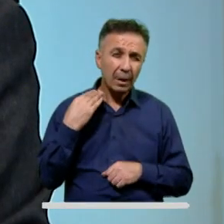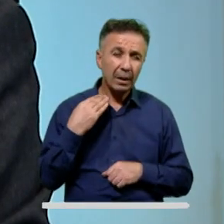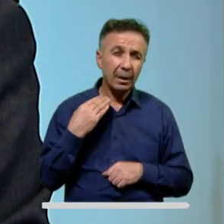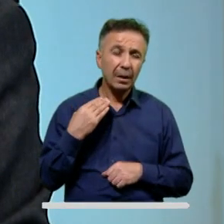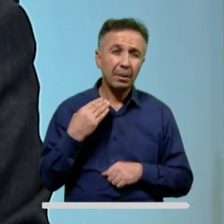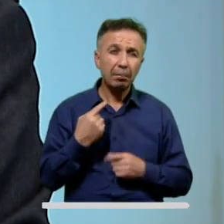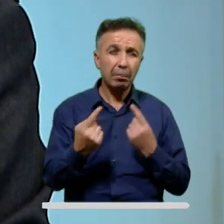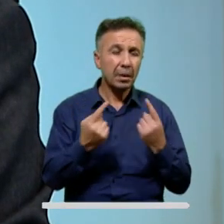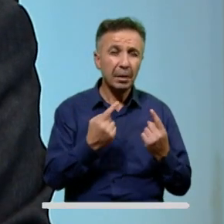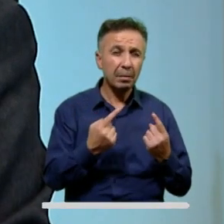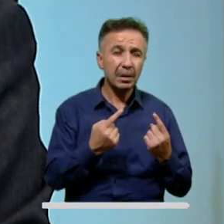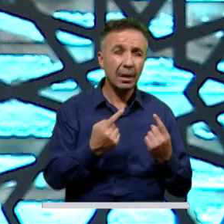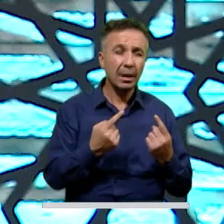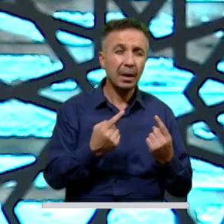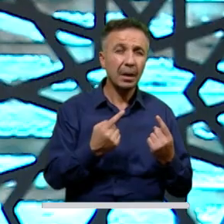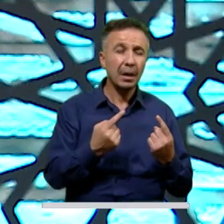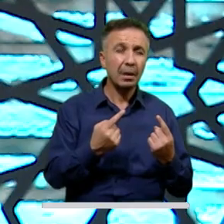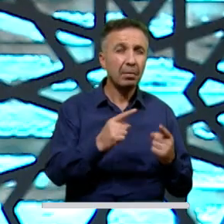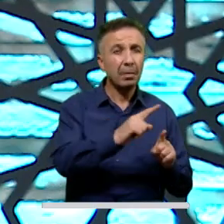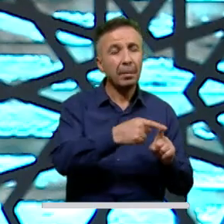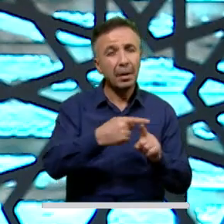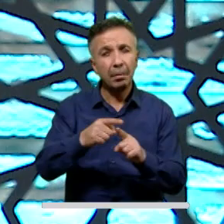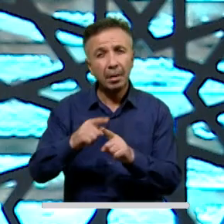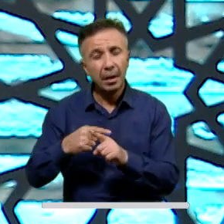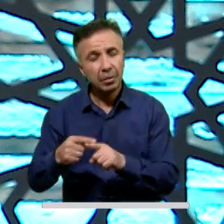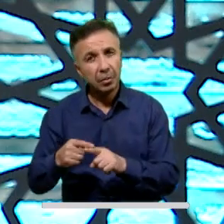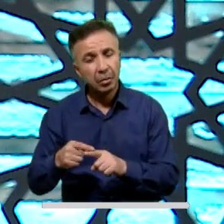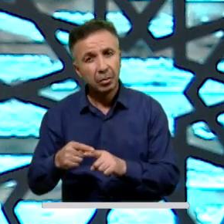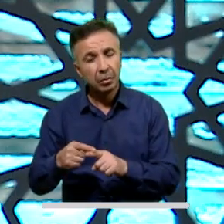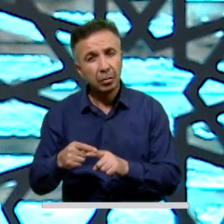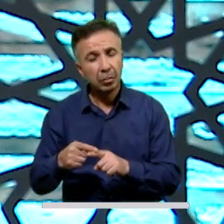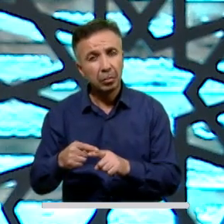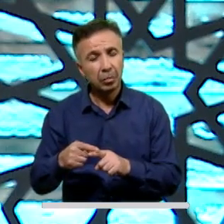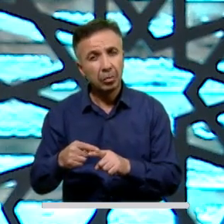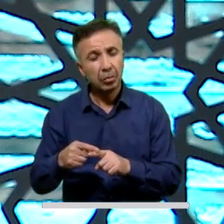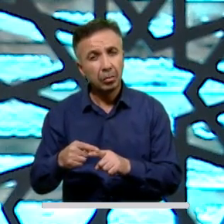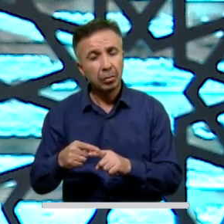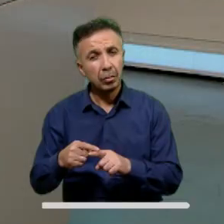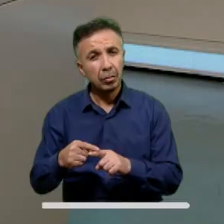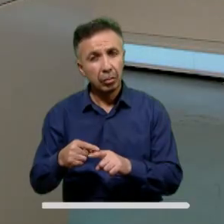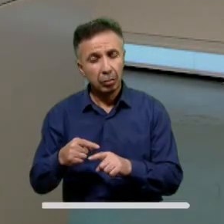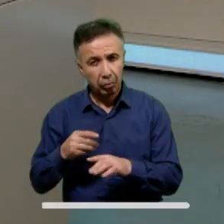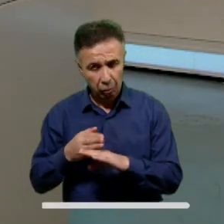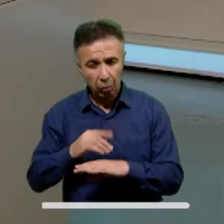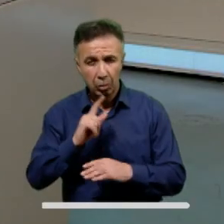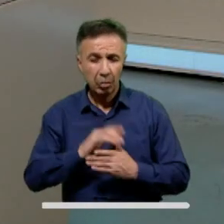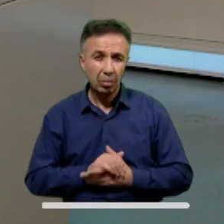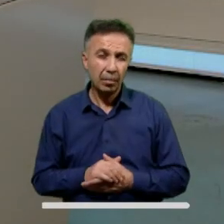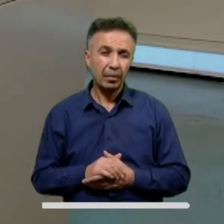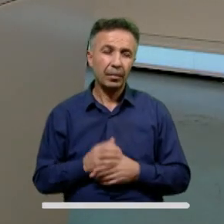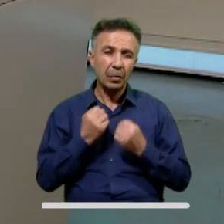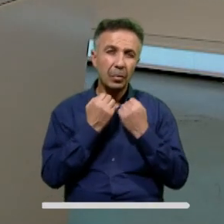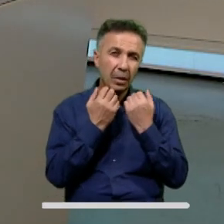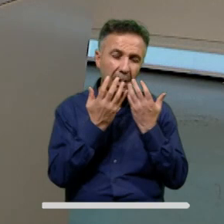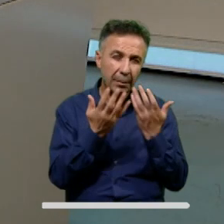bulmak veya bir fakire ikram etmek durumu söz konusu değil. Böyle olunca bir problem oluşur mu demiş. Yok, olmaz. Yani ikram etmek